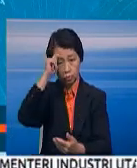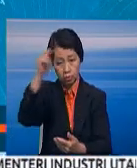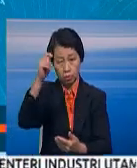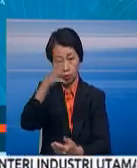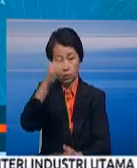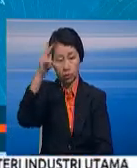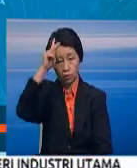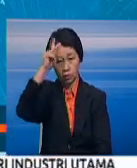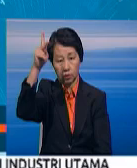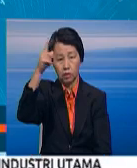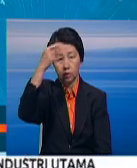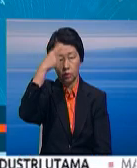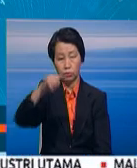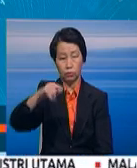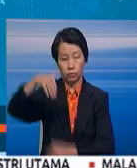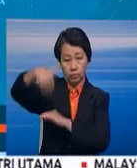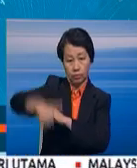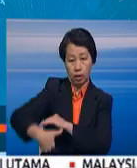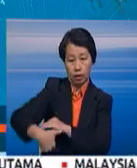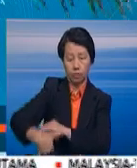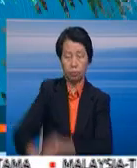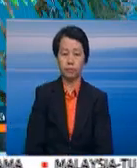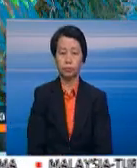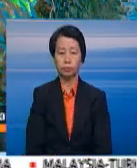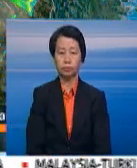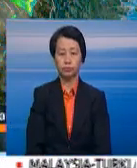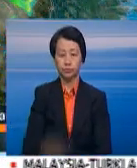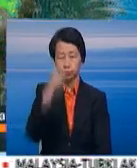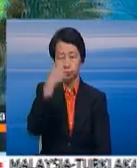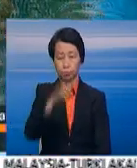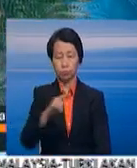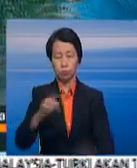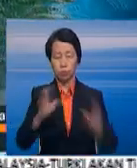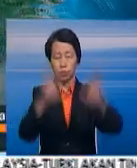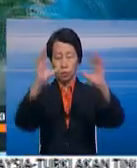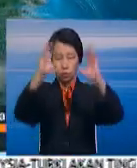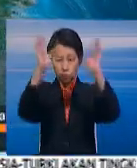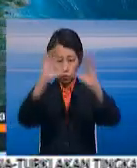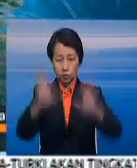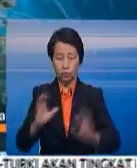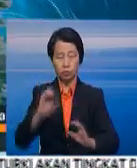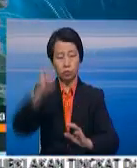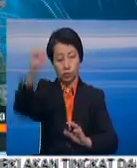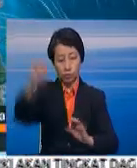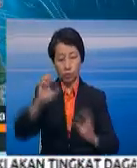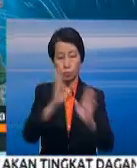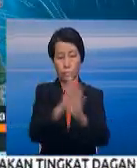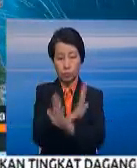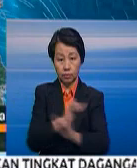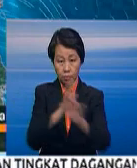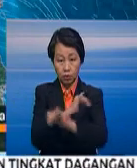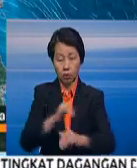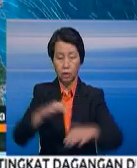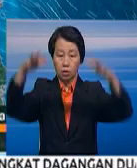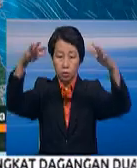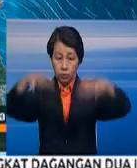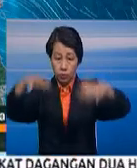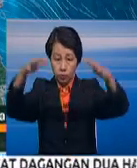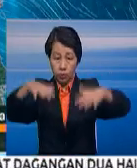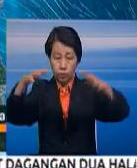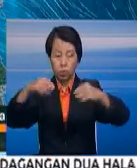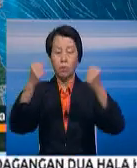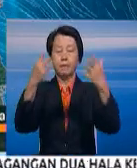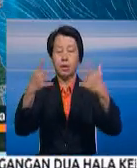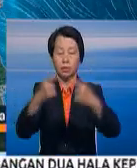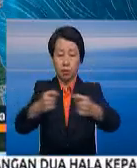juga Kelantan untuk lewat malam nanti. Bagi tinjauan cuaca untuk negeri Sabah dan Sarawak pula, menunjukkan hujan juga berlaku di